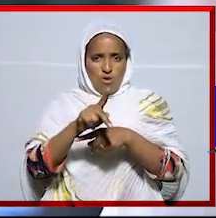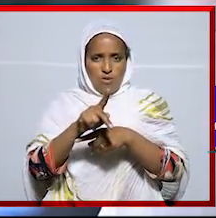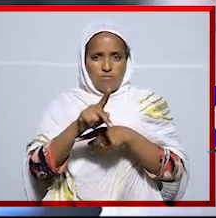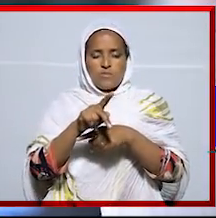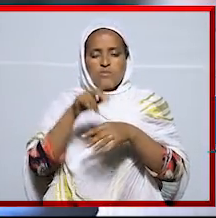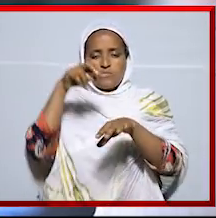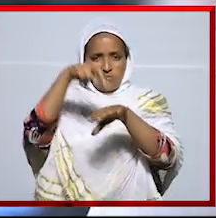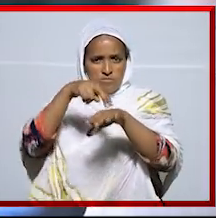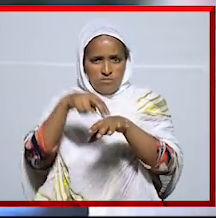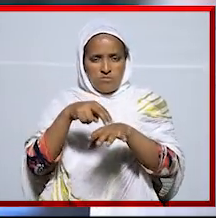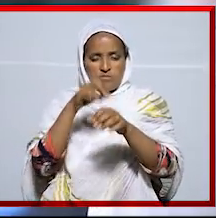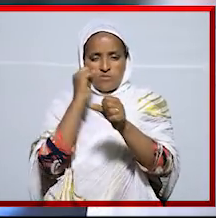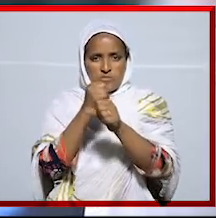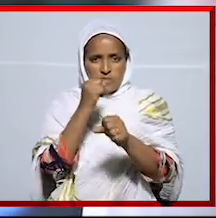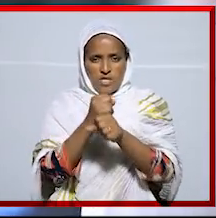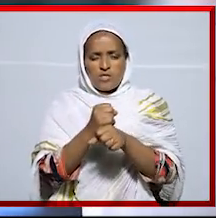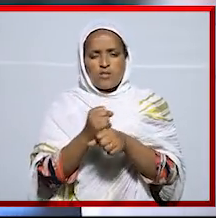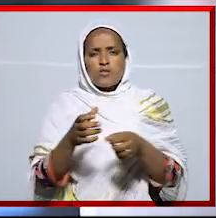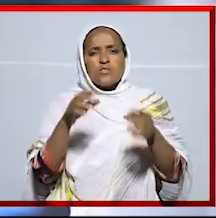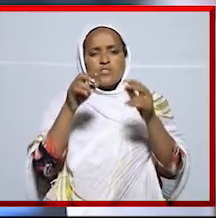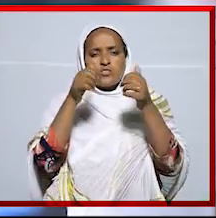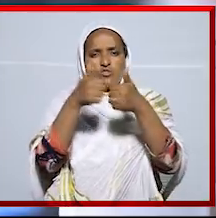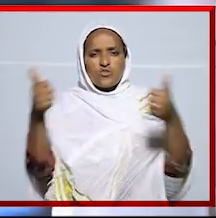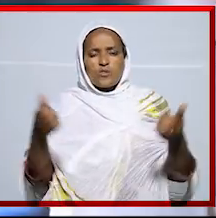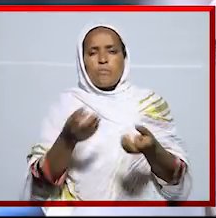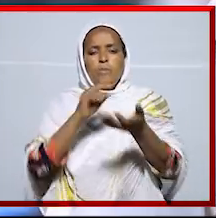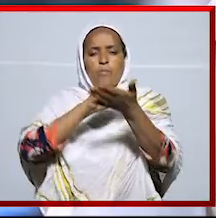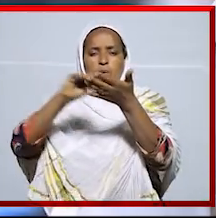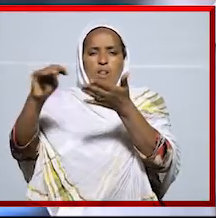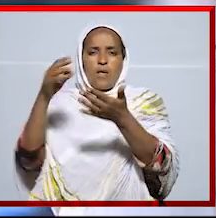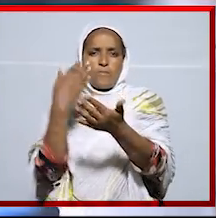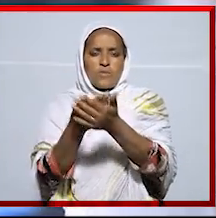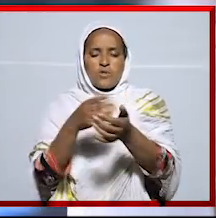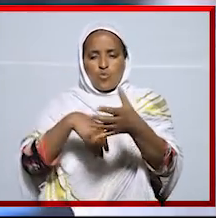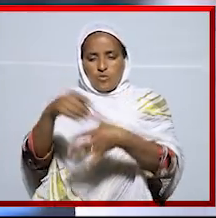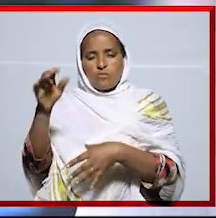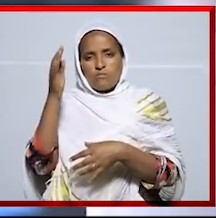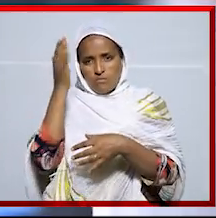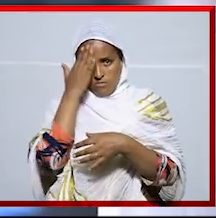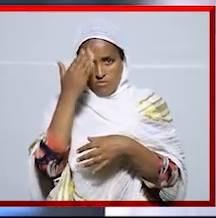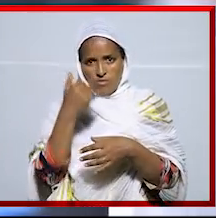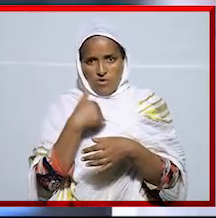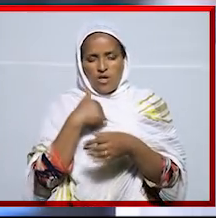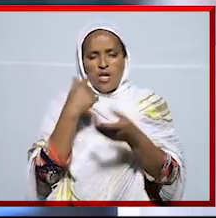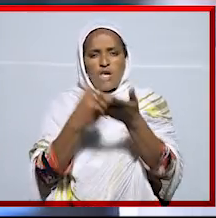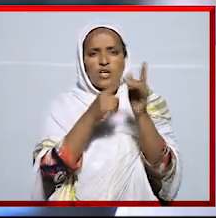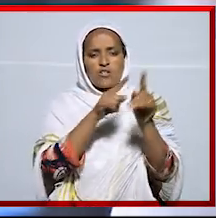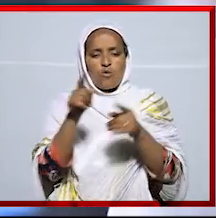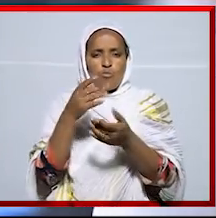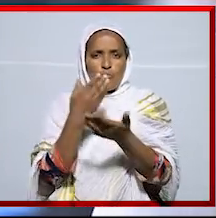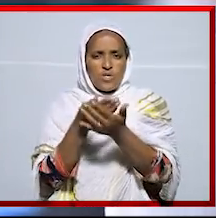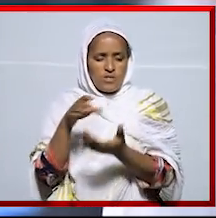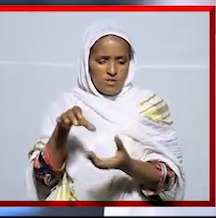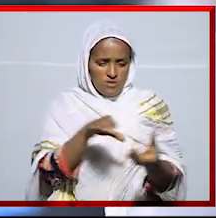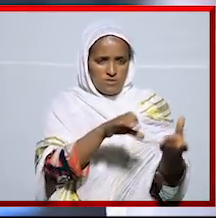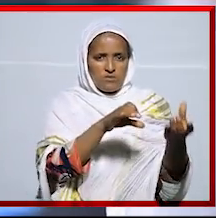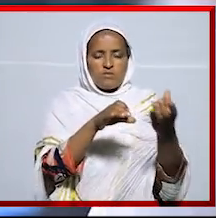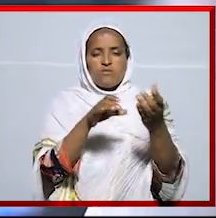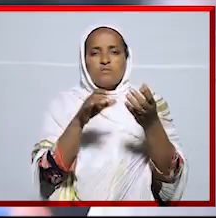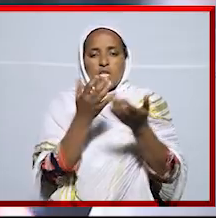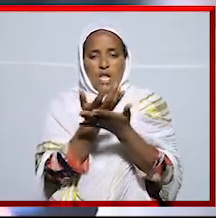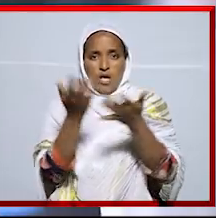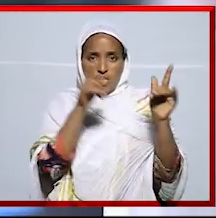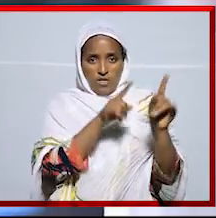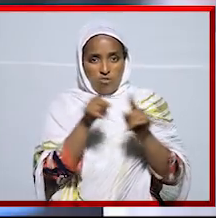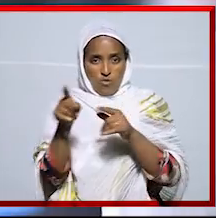ፕሮግራም እንትን ለማቋቋም እጅግ በጣም ብዙ በሚሊዮን የሚቆጠር ገንዘብ እንደሚወጣበት አውቃለሁ። ይህ ደግሞ የፈሰሰበት ይህን ያህል